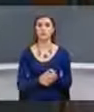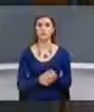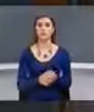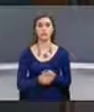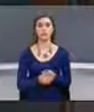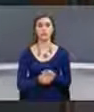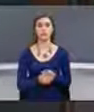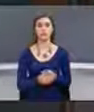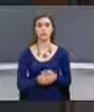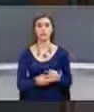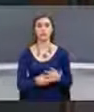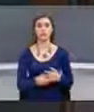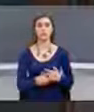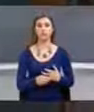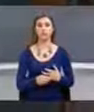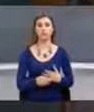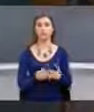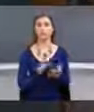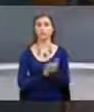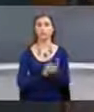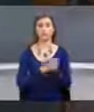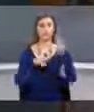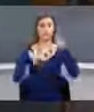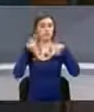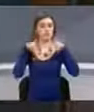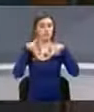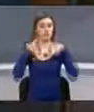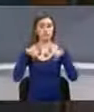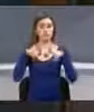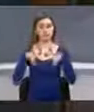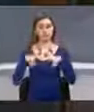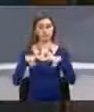nëse i referohemi për shambull më poshtë